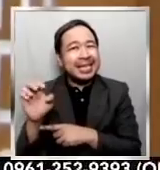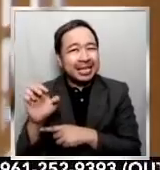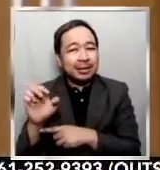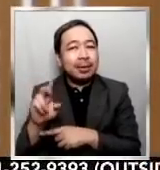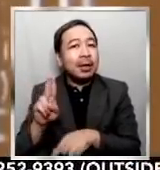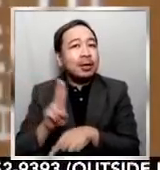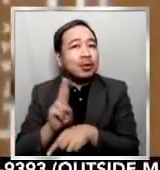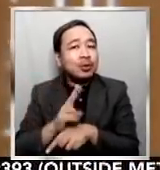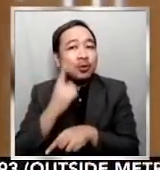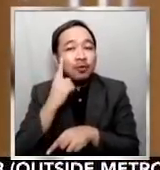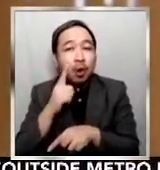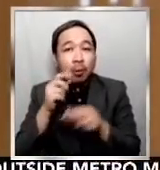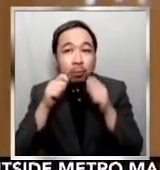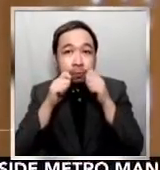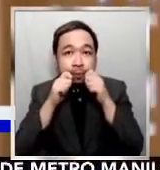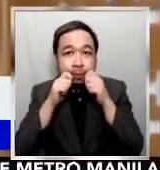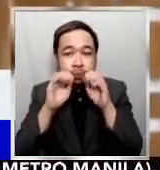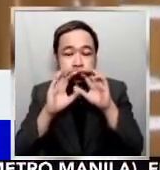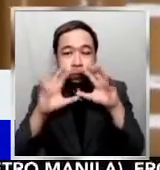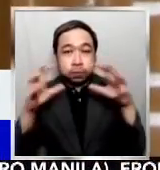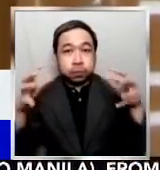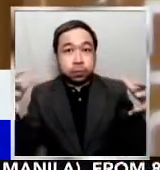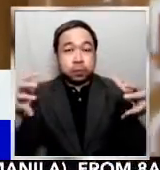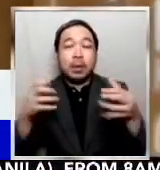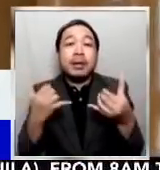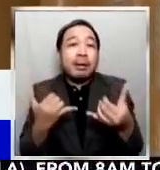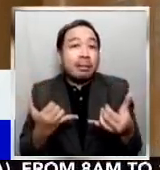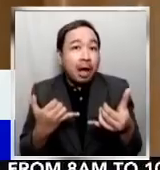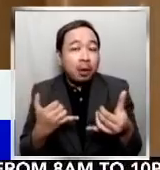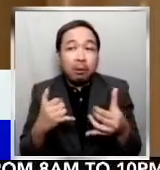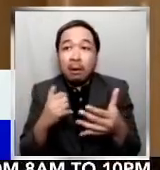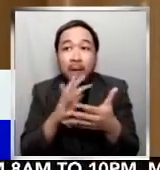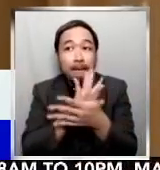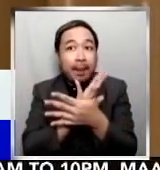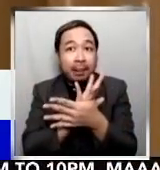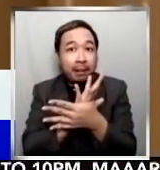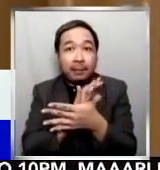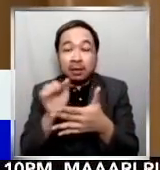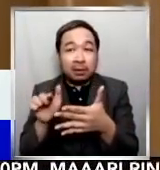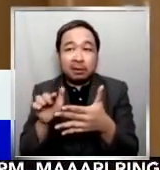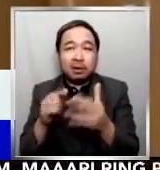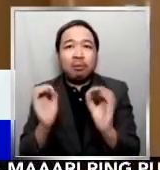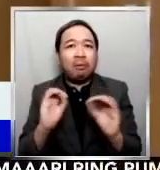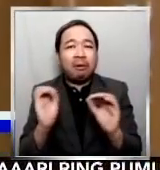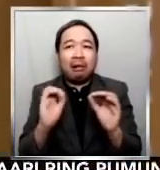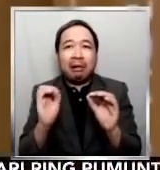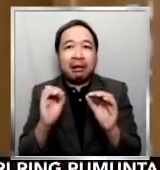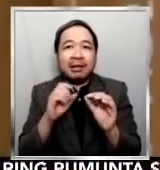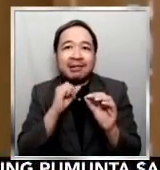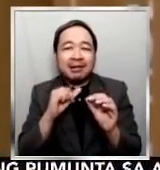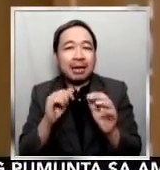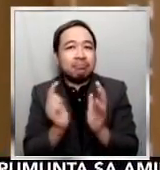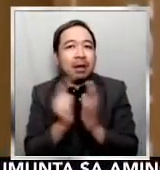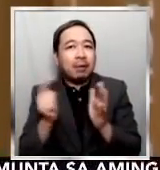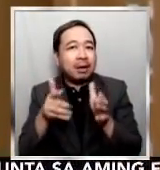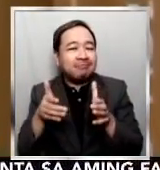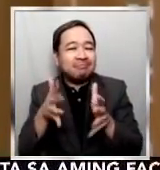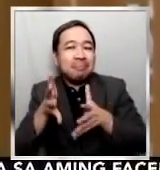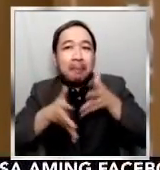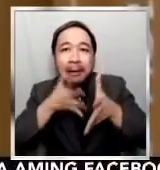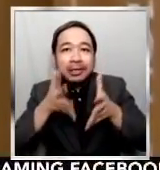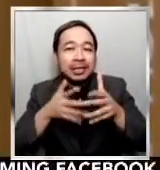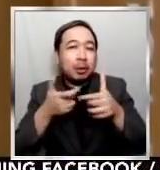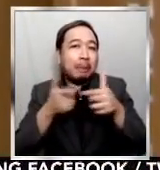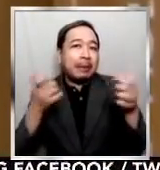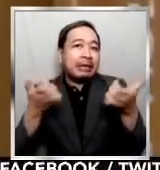mga lobo at dahil pandemya ngayon, ay wala namang pinapayagan na malalaking party at malalaking events kaya mababa ang demand dito